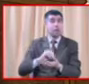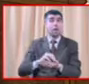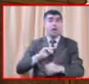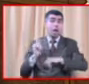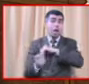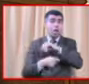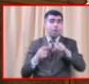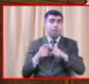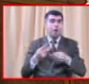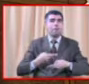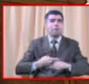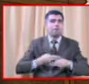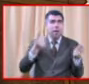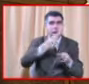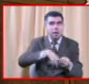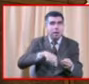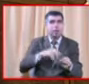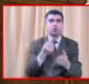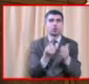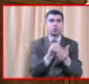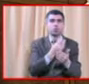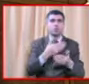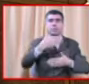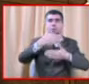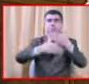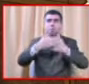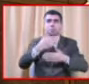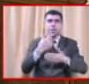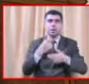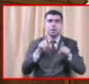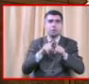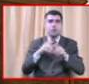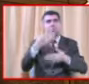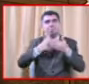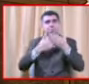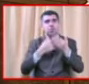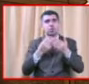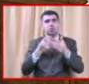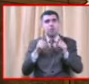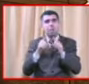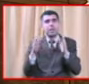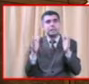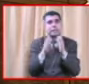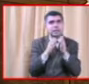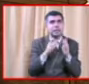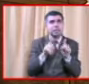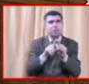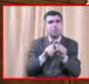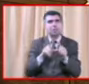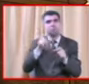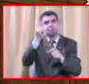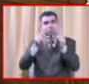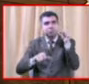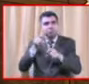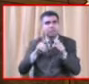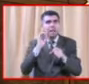نتمكن من فتح مناطق جديدة للتعمير أساساً من خلال تجزئات اللي يمكن السكان يناسبهم هذا النوع